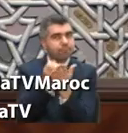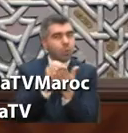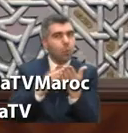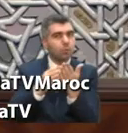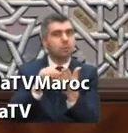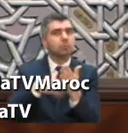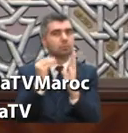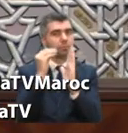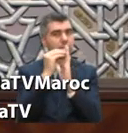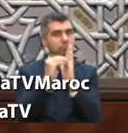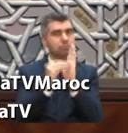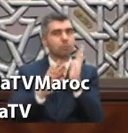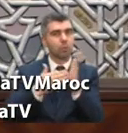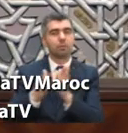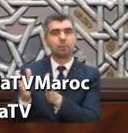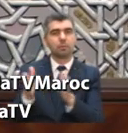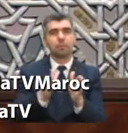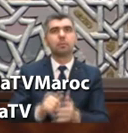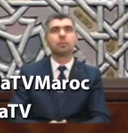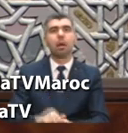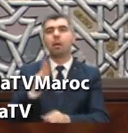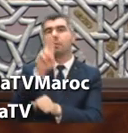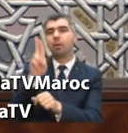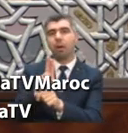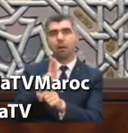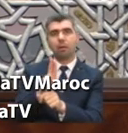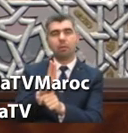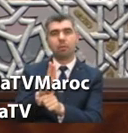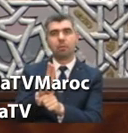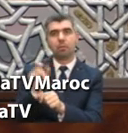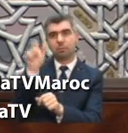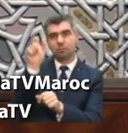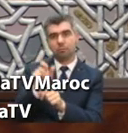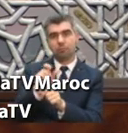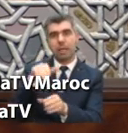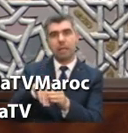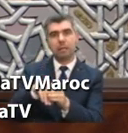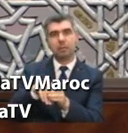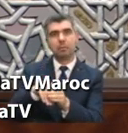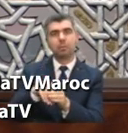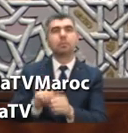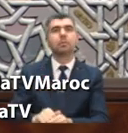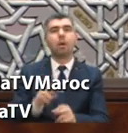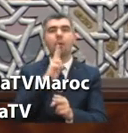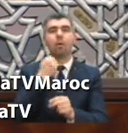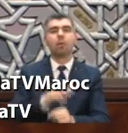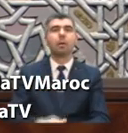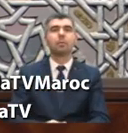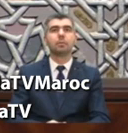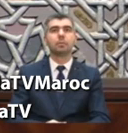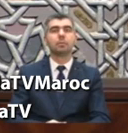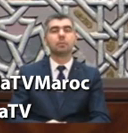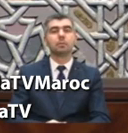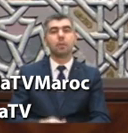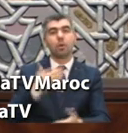إذا سؤال الفرق الأغلبية، تفضلوا السيد الرئيس لطرح السؤال. شكرا السيد الرئيس.